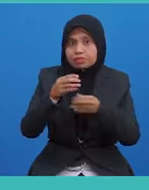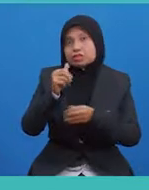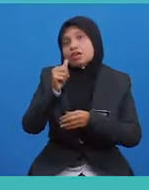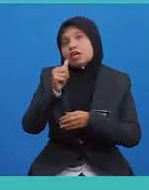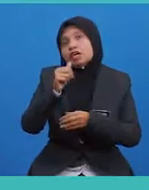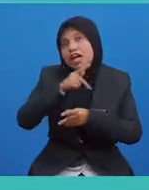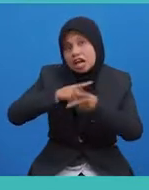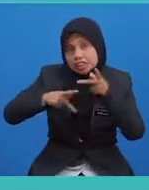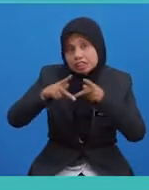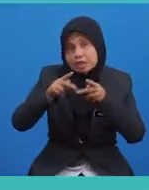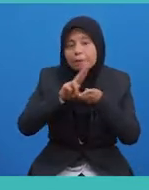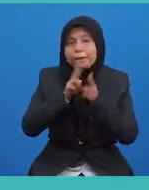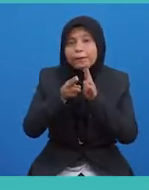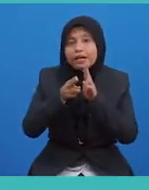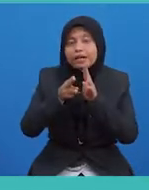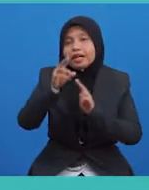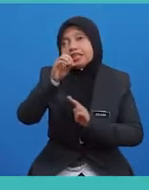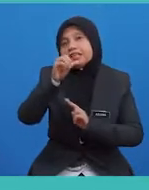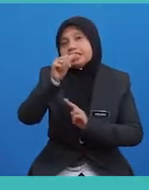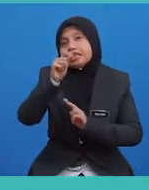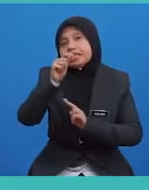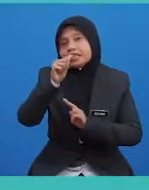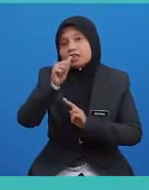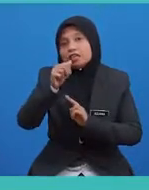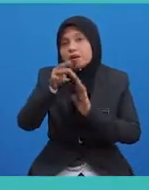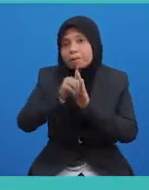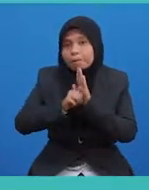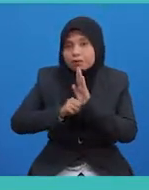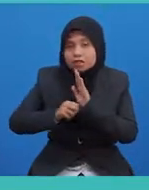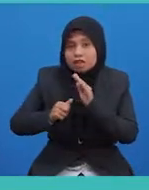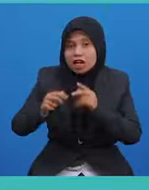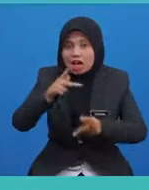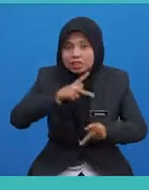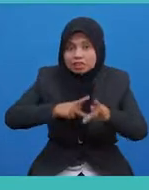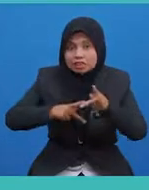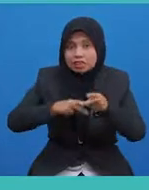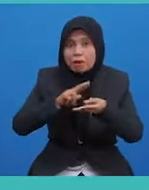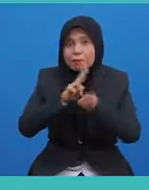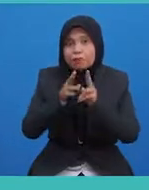data dan yang kedua, menulis analisis perubahan data dengan baik.